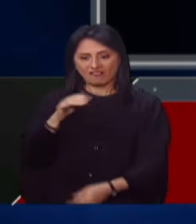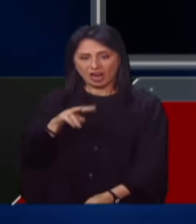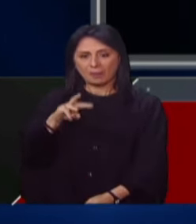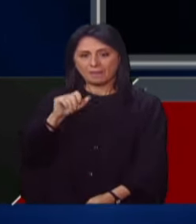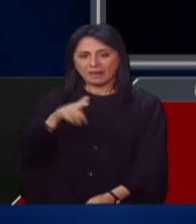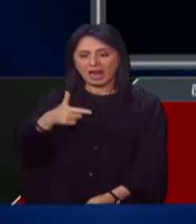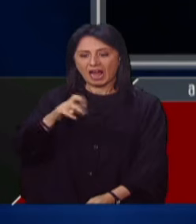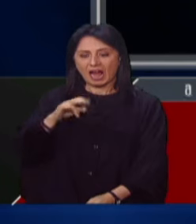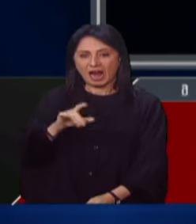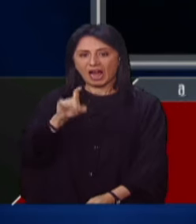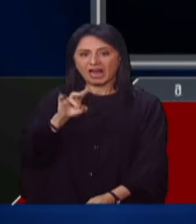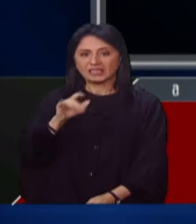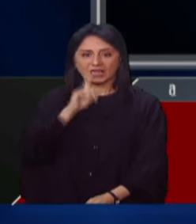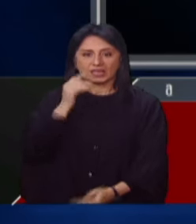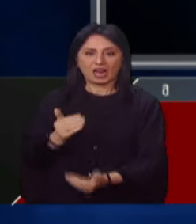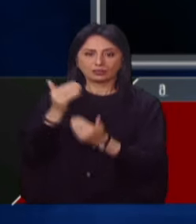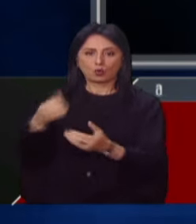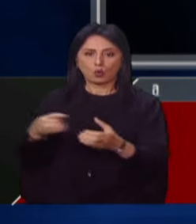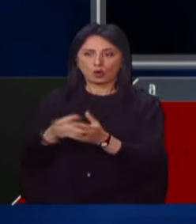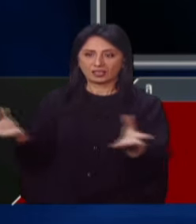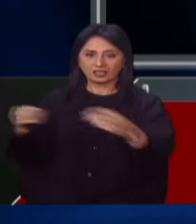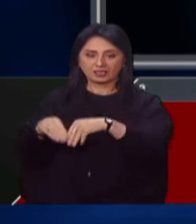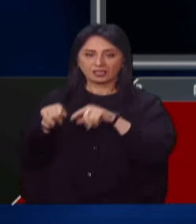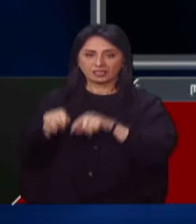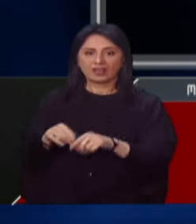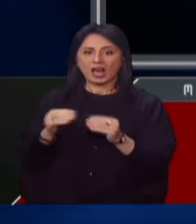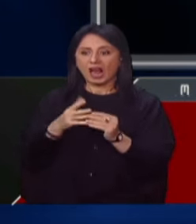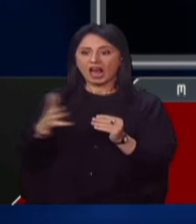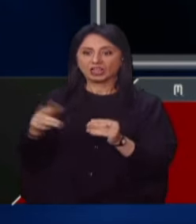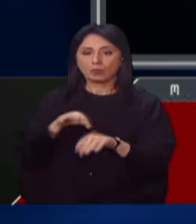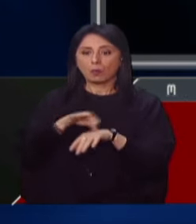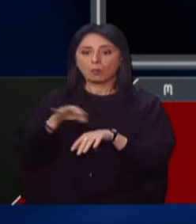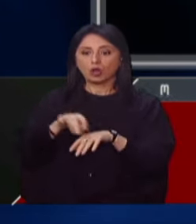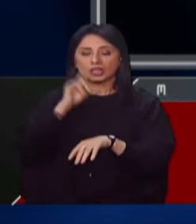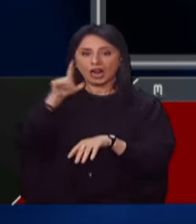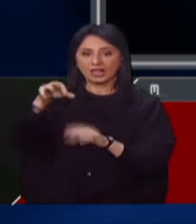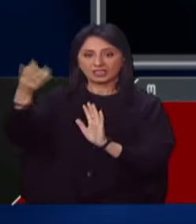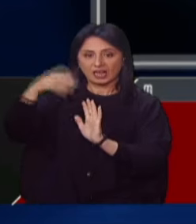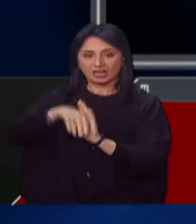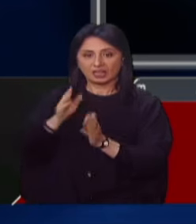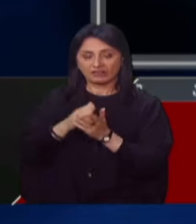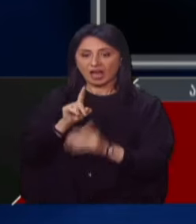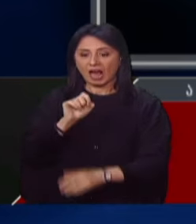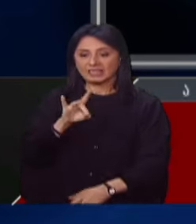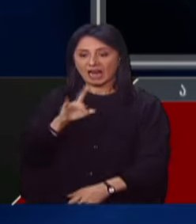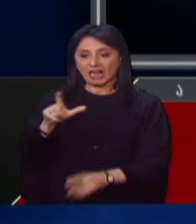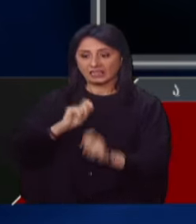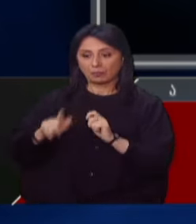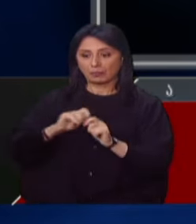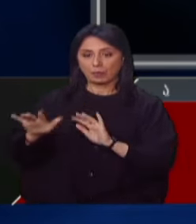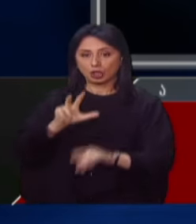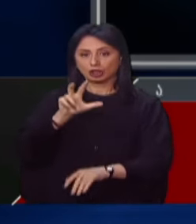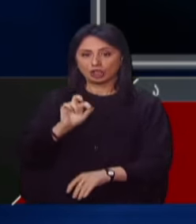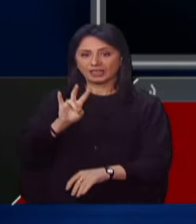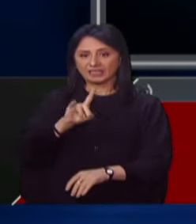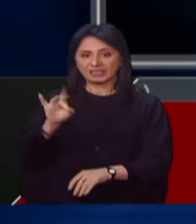მელიას, გახარიას და ხაზარას ეს ახალგაზრდული ორგანიზაციები, რომლებიც ათეულობით მოძალადე ახალგაზრდას აერთიანებს. ხაზარაძე აფინანსებს მოძრაობა